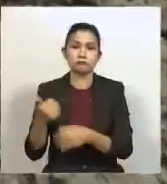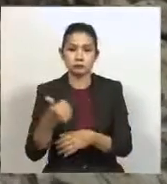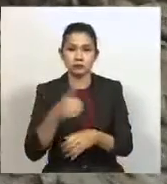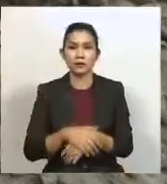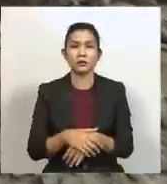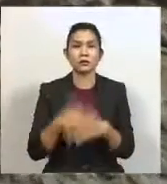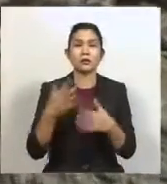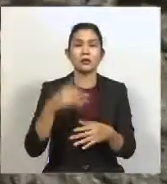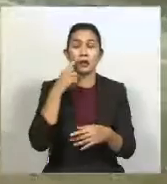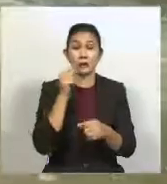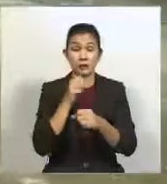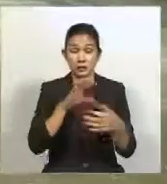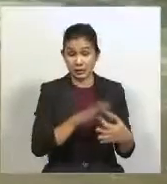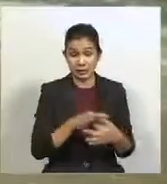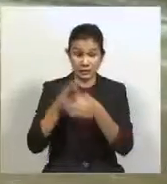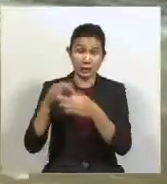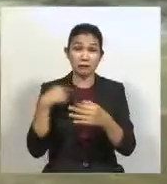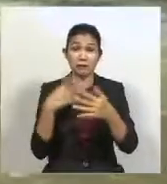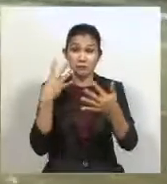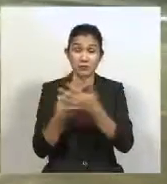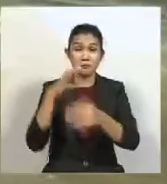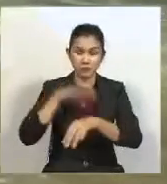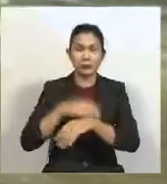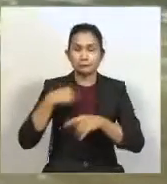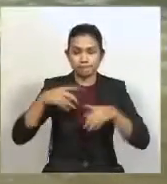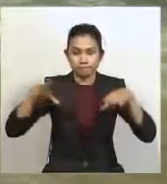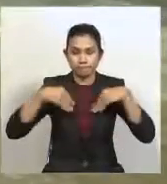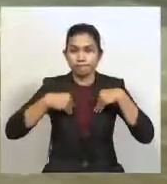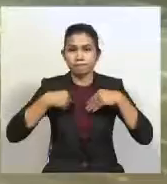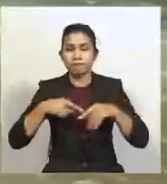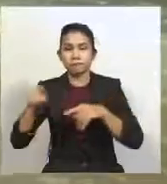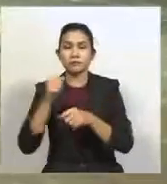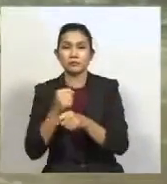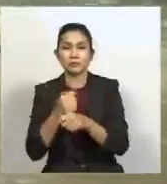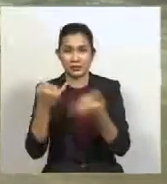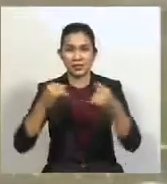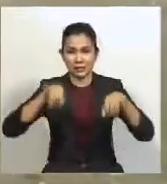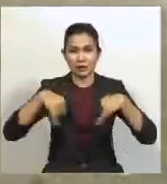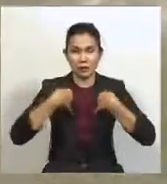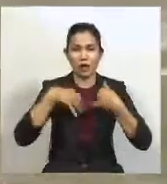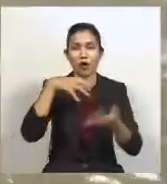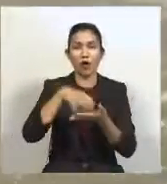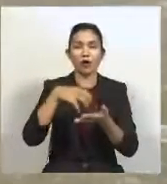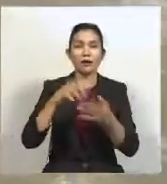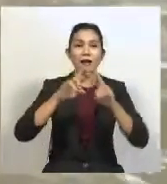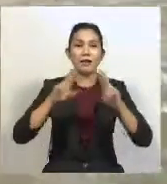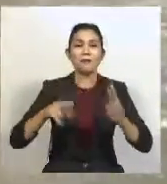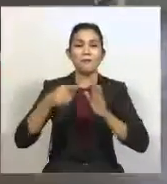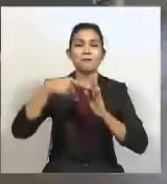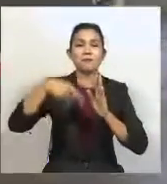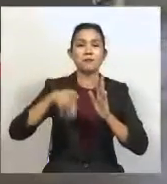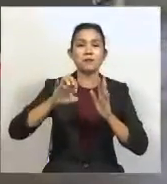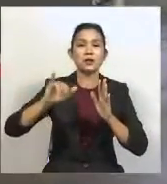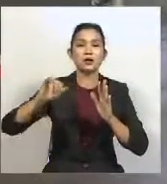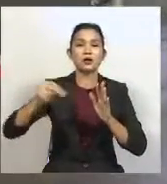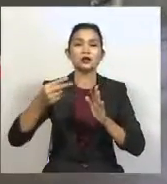เรื่องการดำเนินคดีก็พร้อมที่จะให้ความร่วมมือกับเจ้าหน้าที่ค่ะฟังเสียงเจ้าของร้านอาหารเพียรชมกันหน่อยค่ะ แ